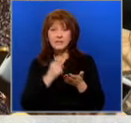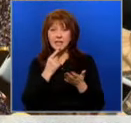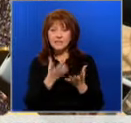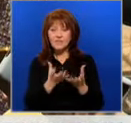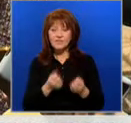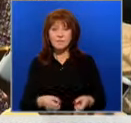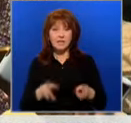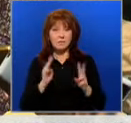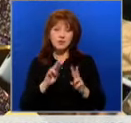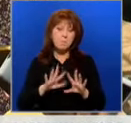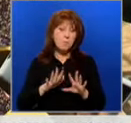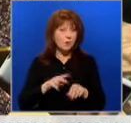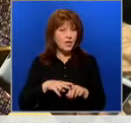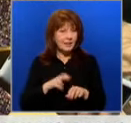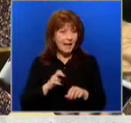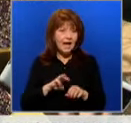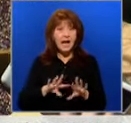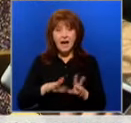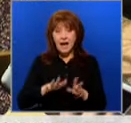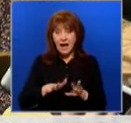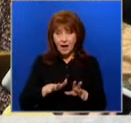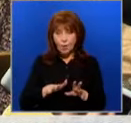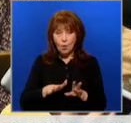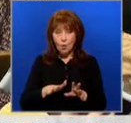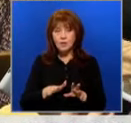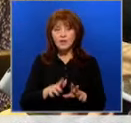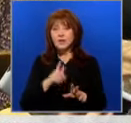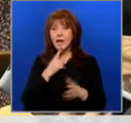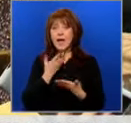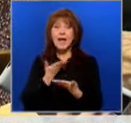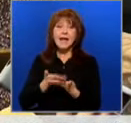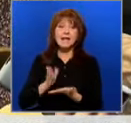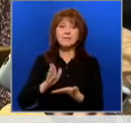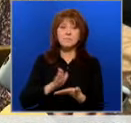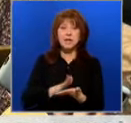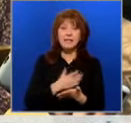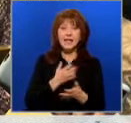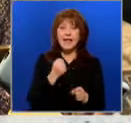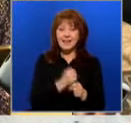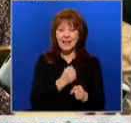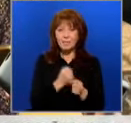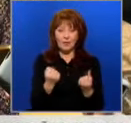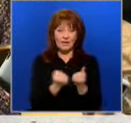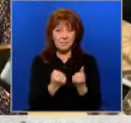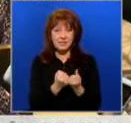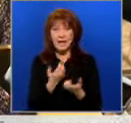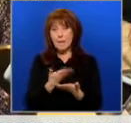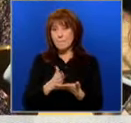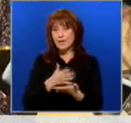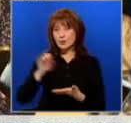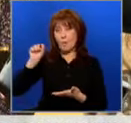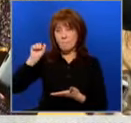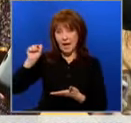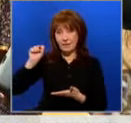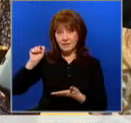решение, може да. Ако е обаче разпределение на постове между партии в рамките